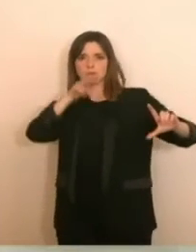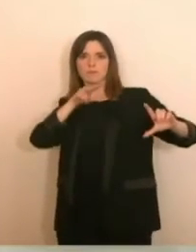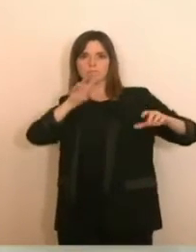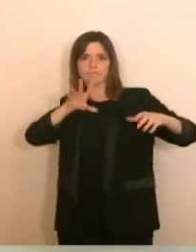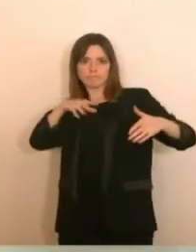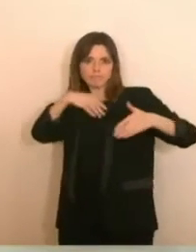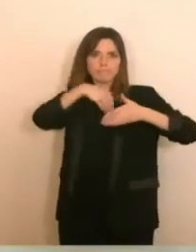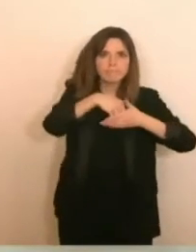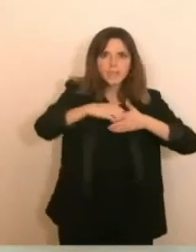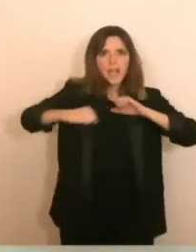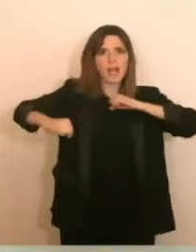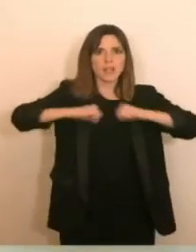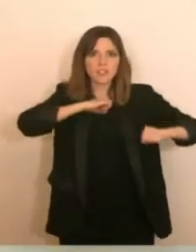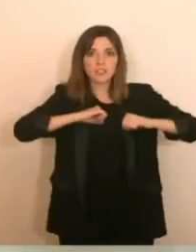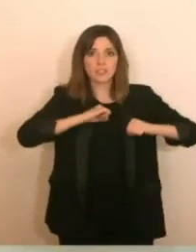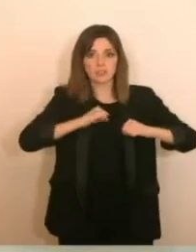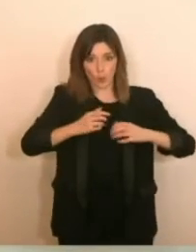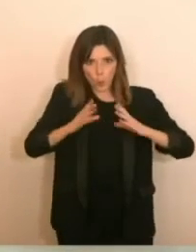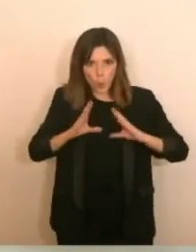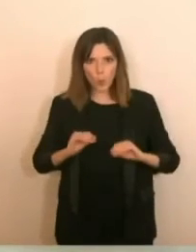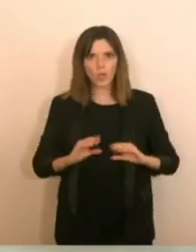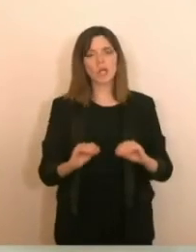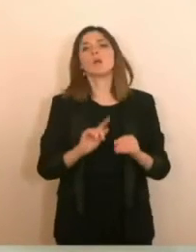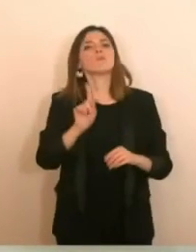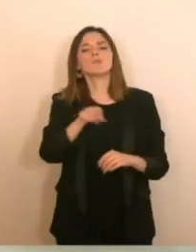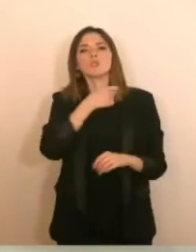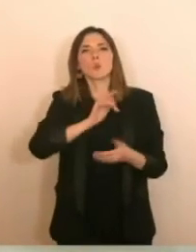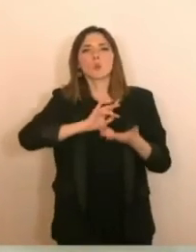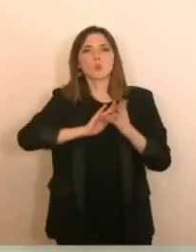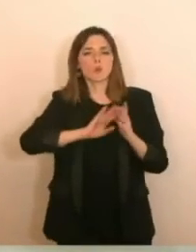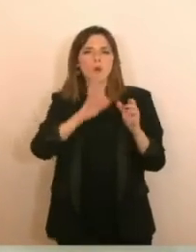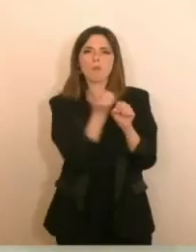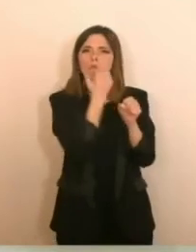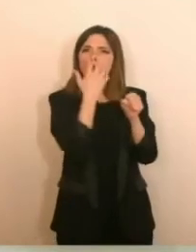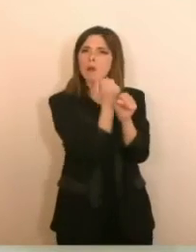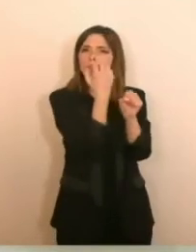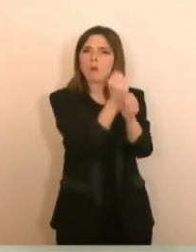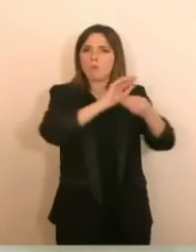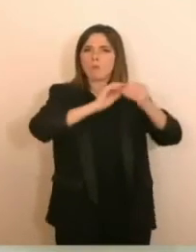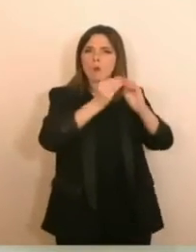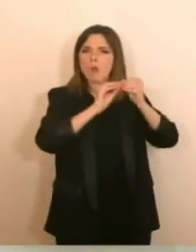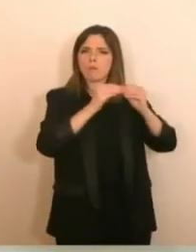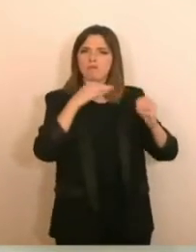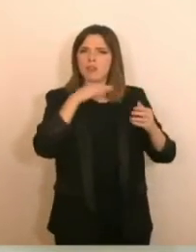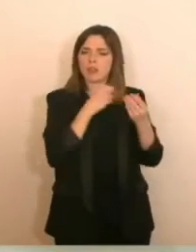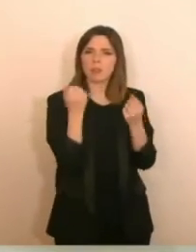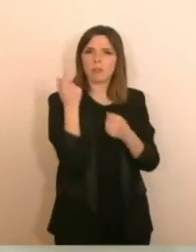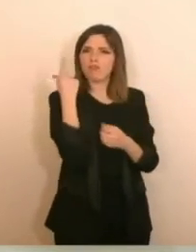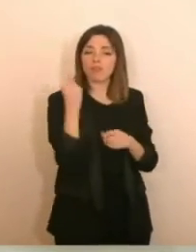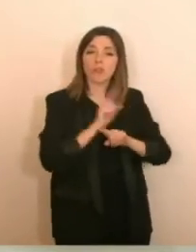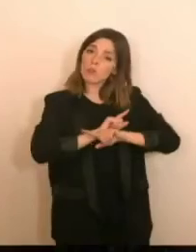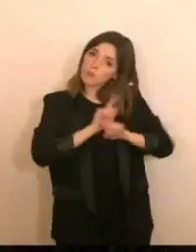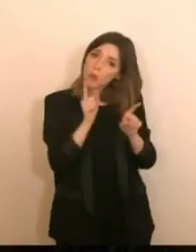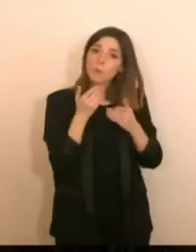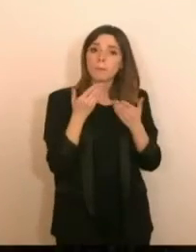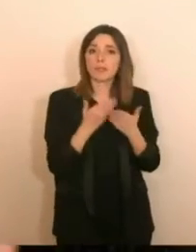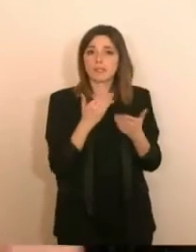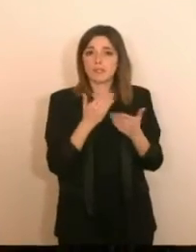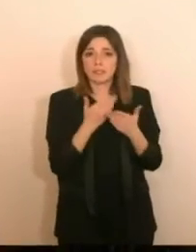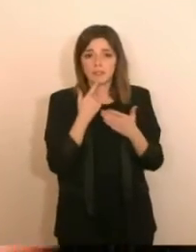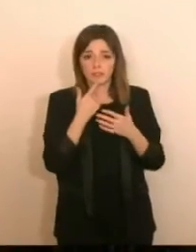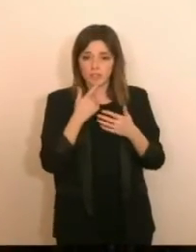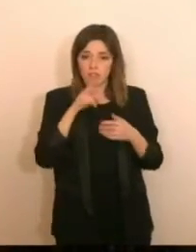parfait ça ne va pas résoudre tous les problèmes mais au moins on mettra ensemble la légitimité et l'autorité